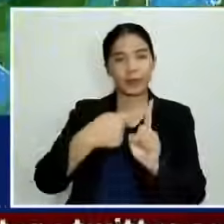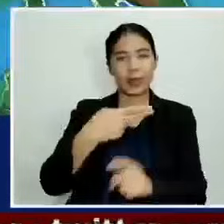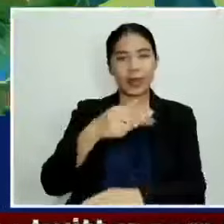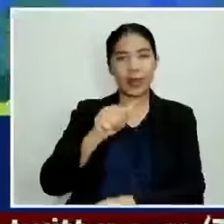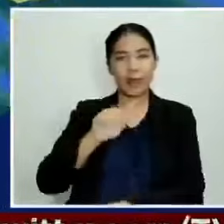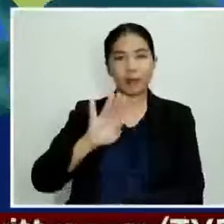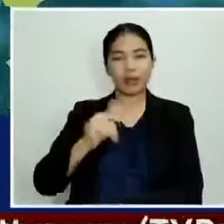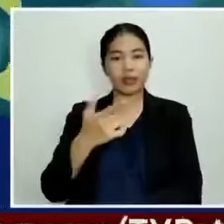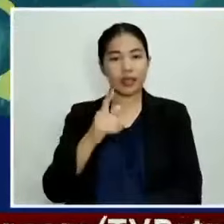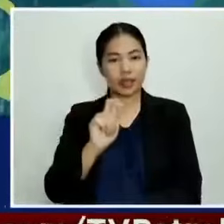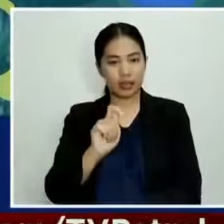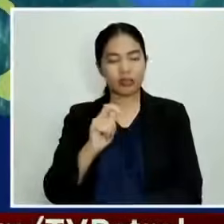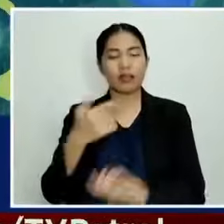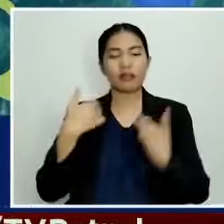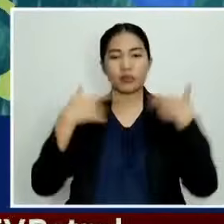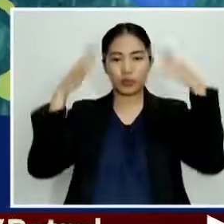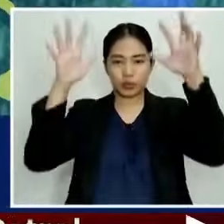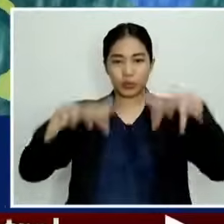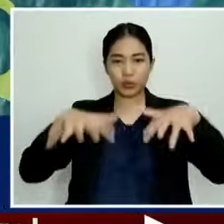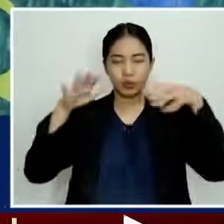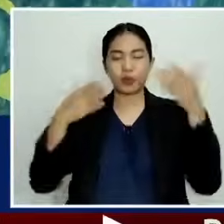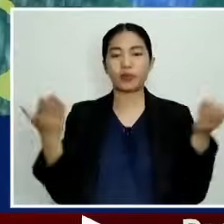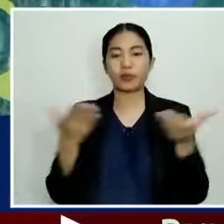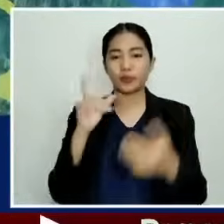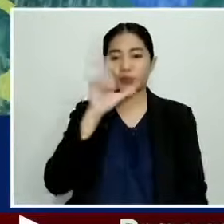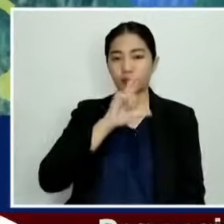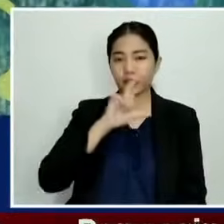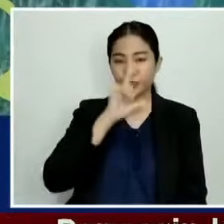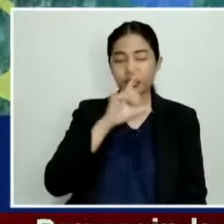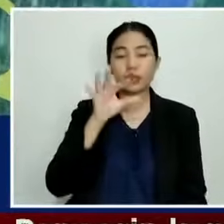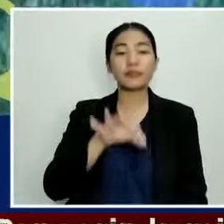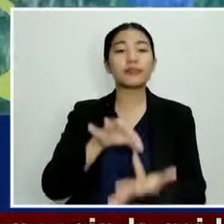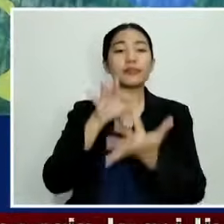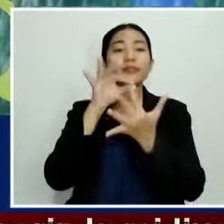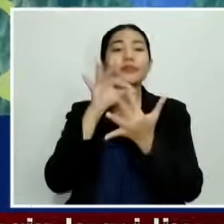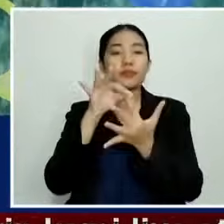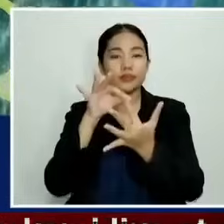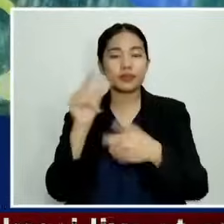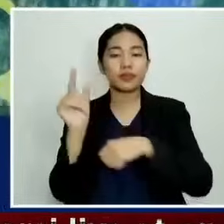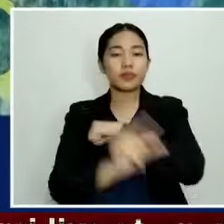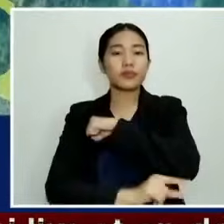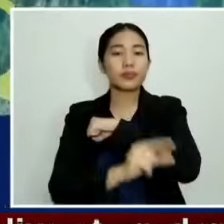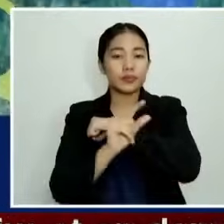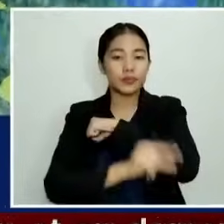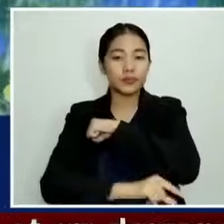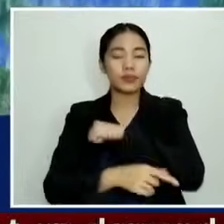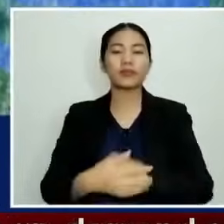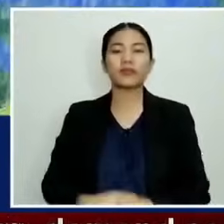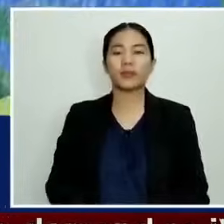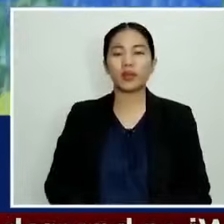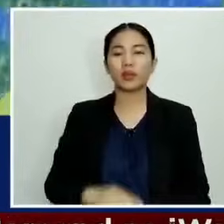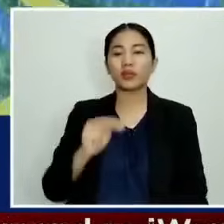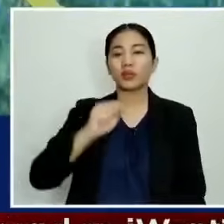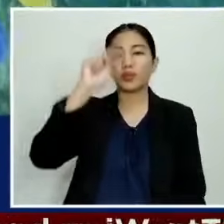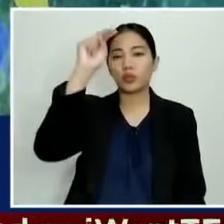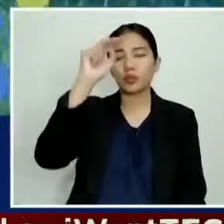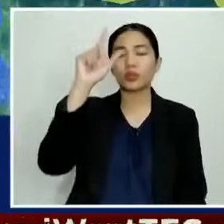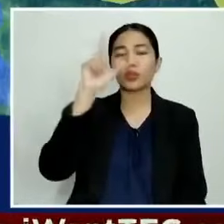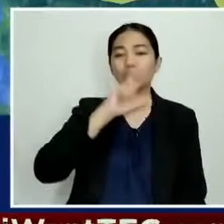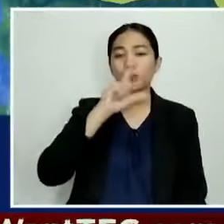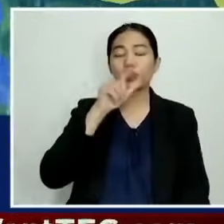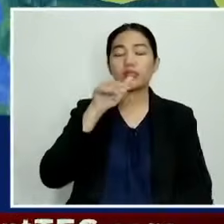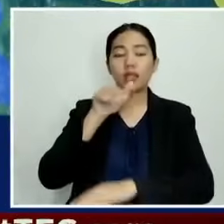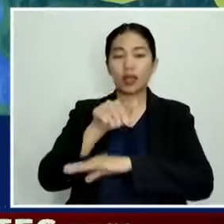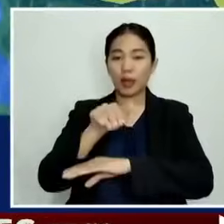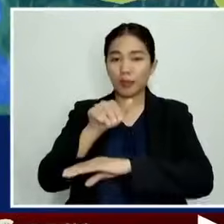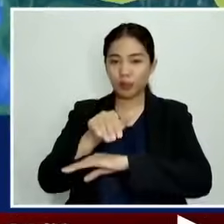sa malaking bahagi ng Luzon, lalo po sa Quezon Province. Maulan na rin sa Northern Luzon sa hapon at malalakas ang buhos ng ulan sa